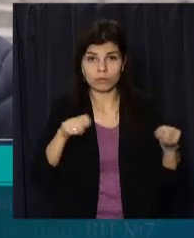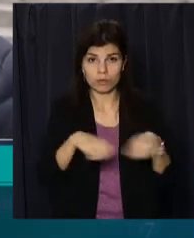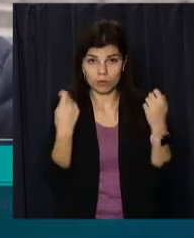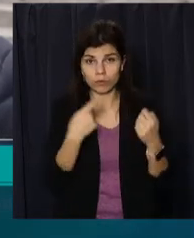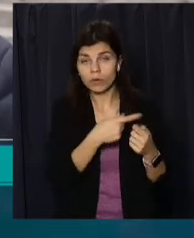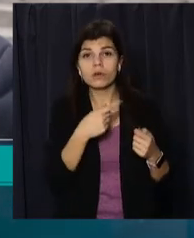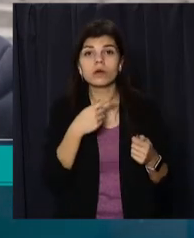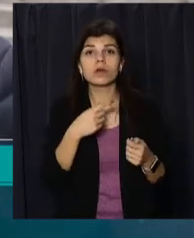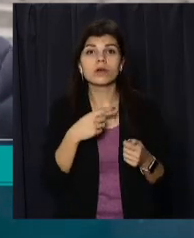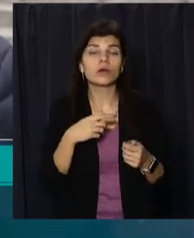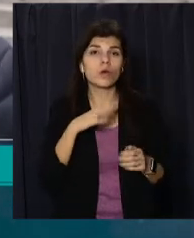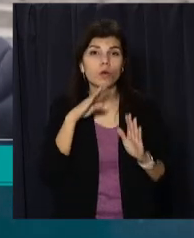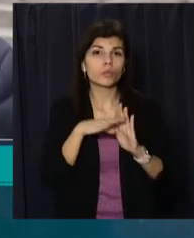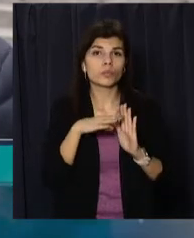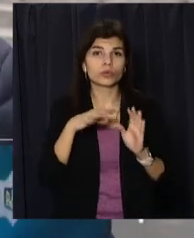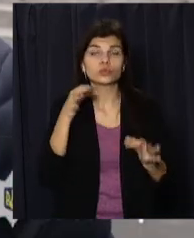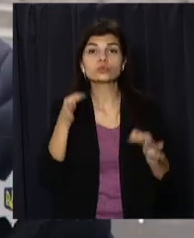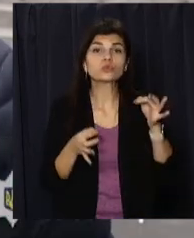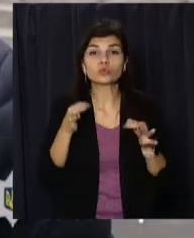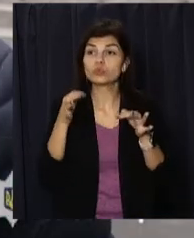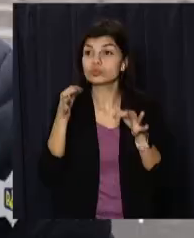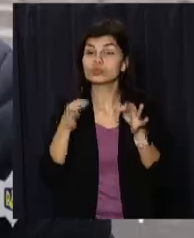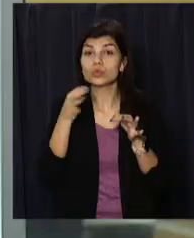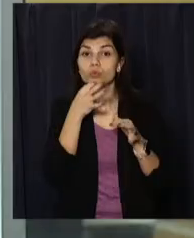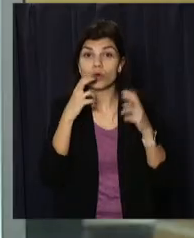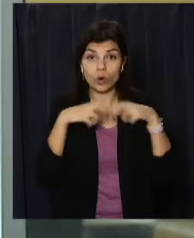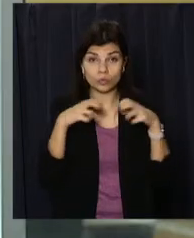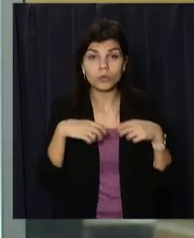вигляді тримання під вартою. Наразі триває досудове розслідування.